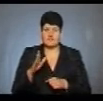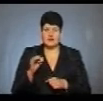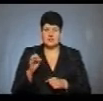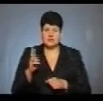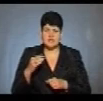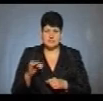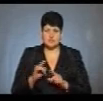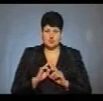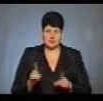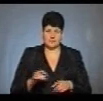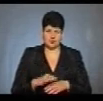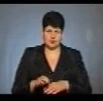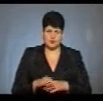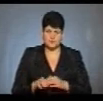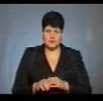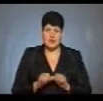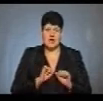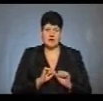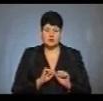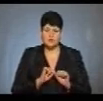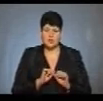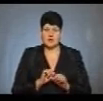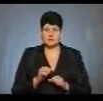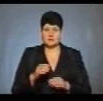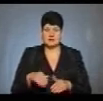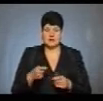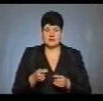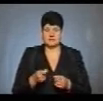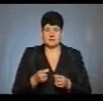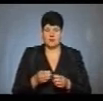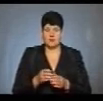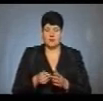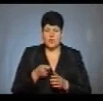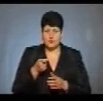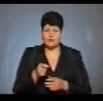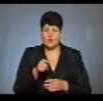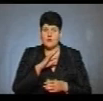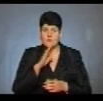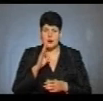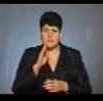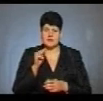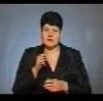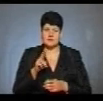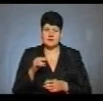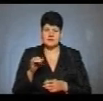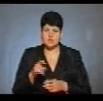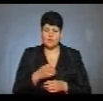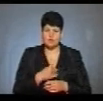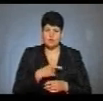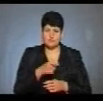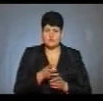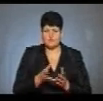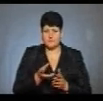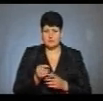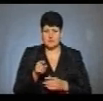особливою жорстокістю. Адвокат сім'ї загиблої Володимир Рубінський подав цивільний позов. У ньому мати Тетяни Підвашецької хоче, щоб Андрій Горбатюк